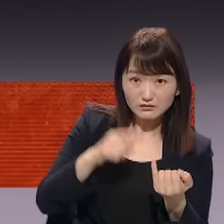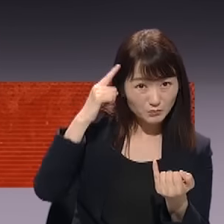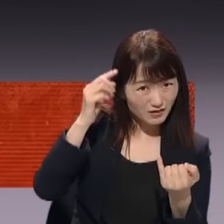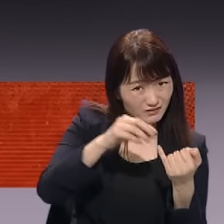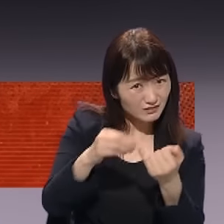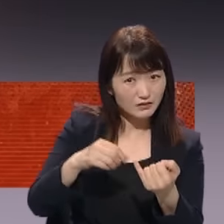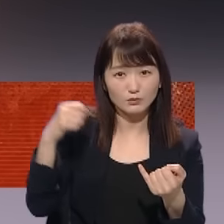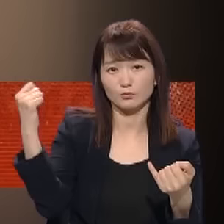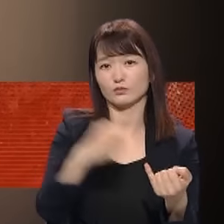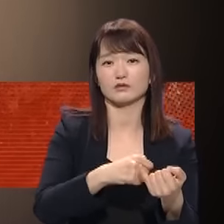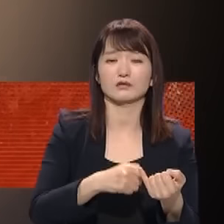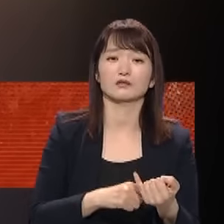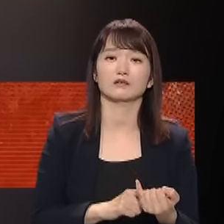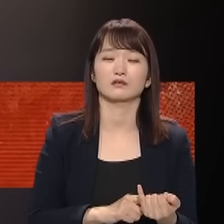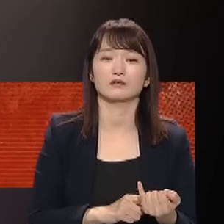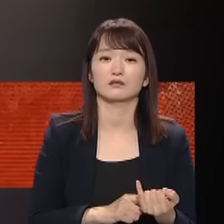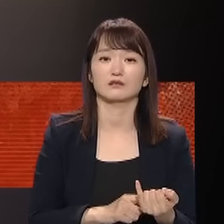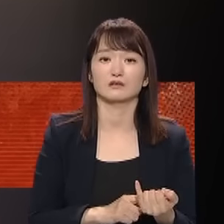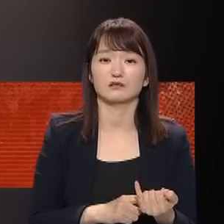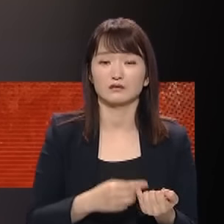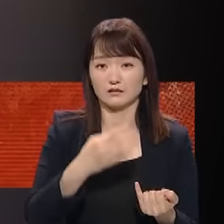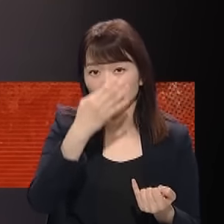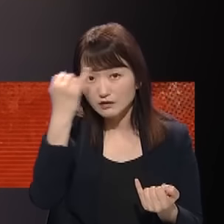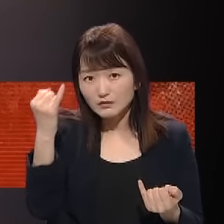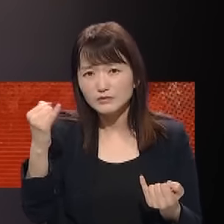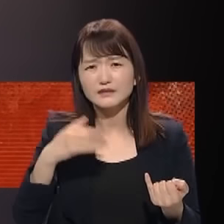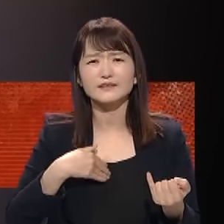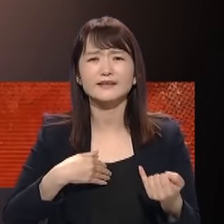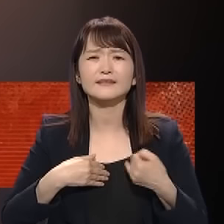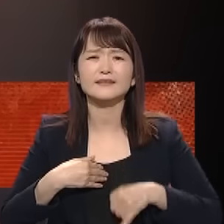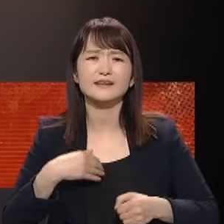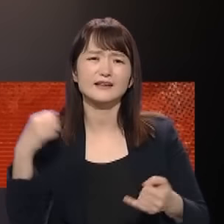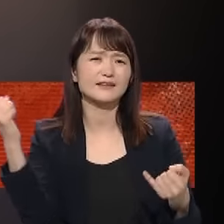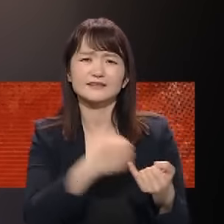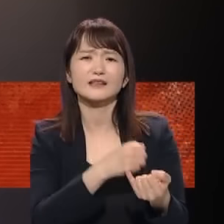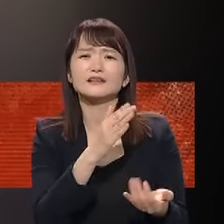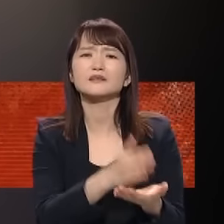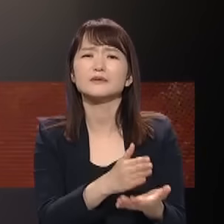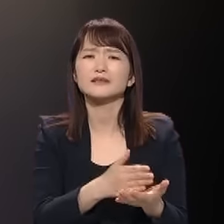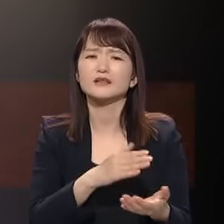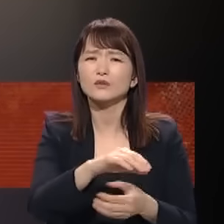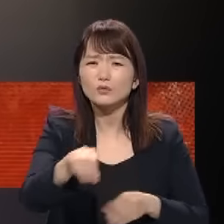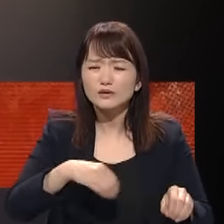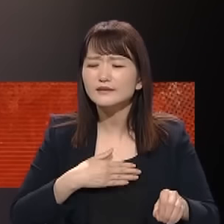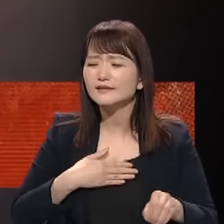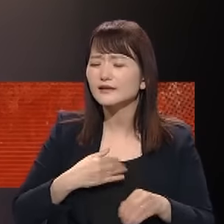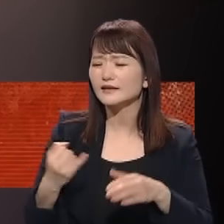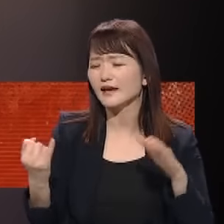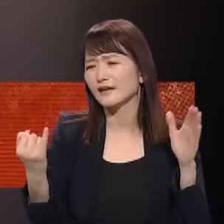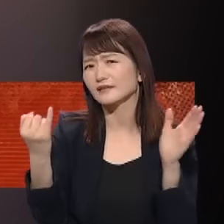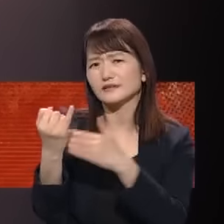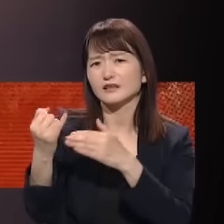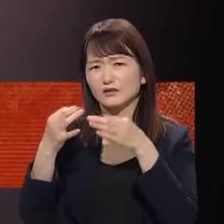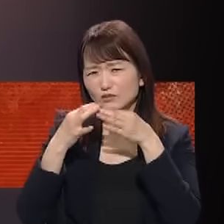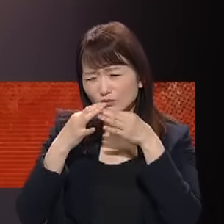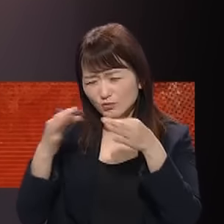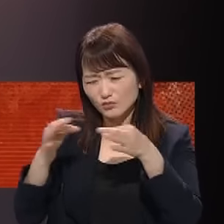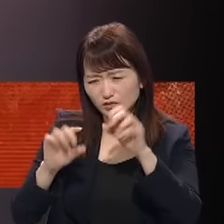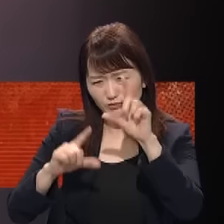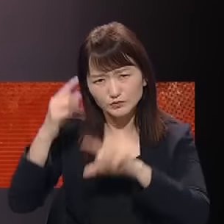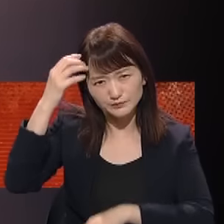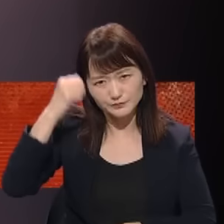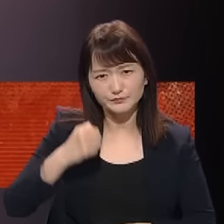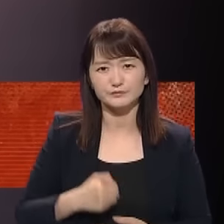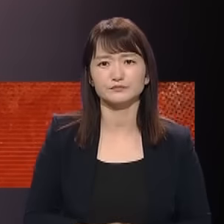폭행했다고 합니다. 제보자는 그럴 때마다 할머니가 제발 내 딸 때리지 말라, 차라리 날 때리게라고 오열을 하던 모습이 기억이 난다고